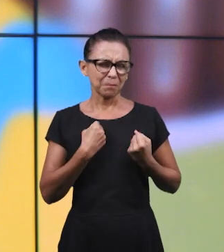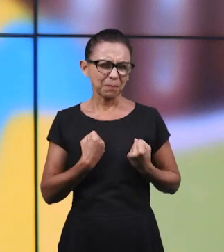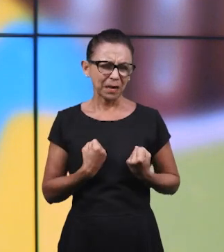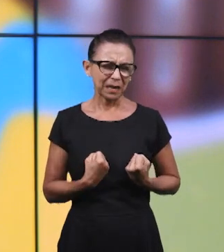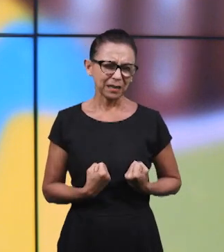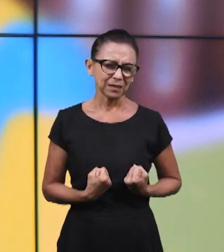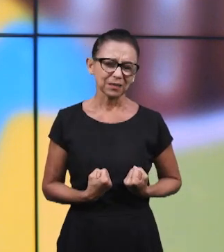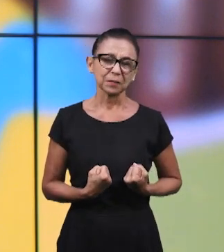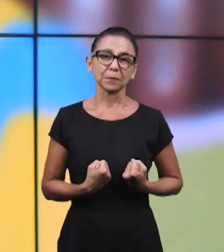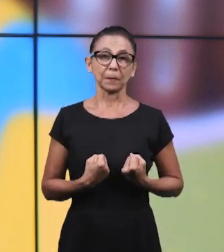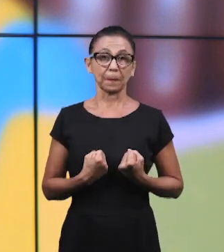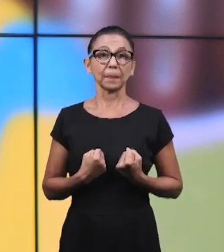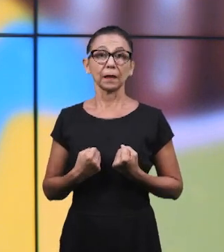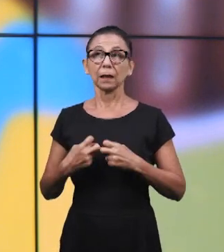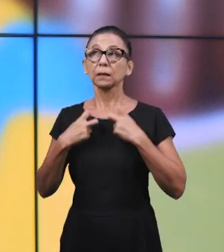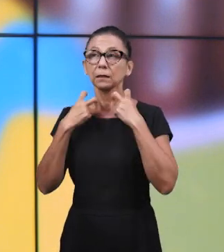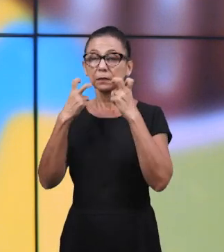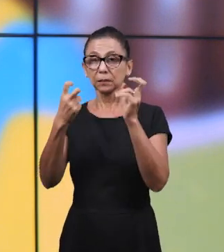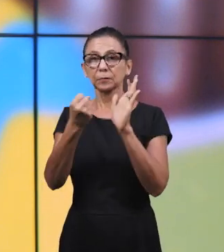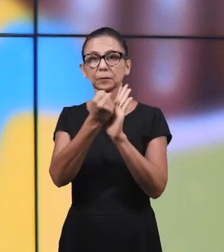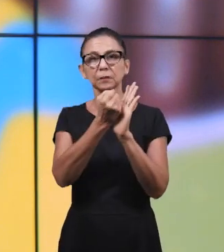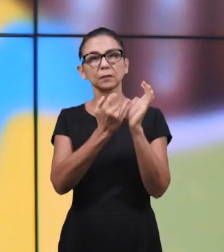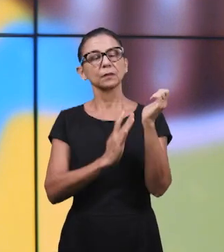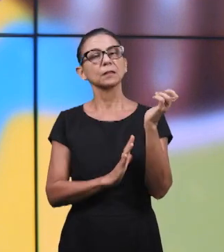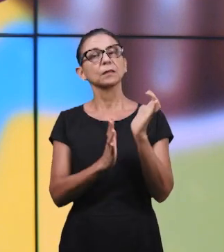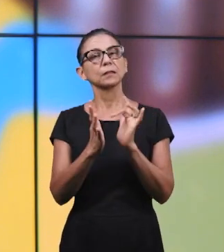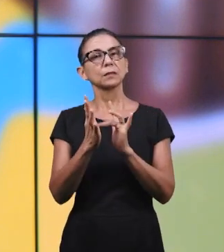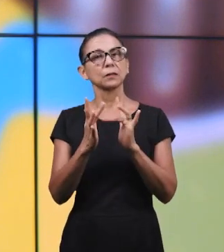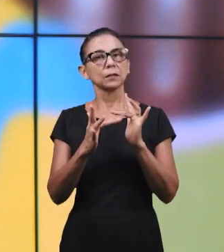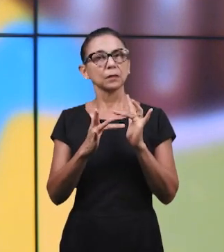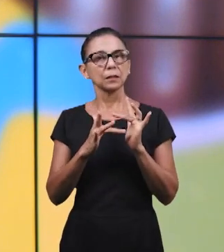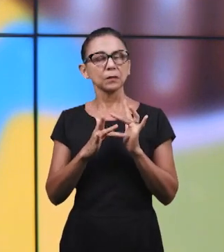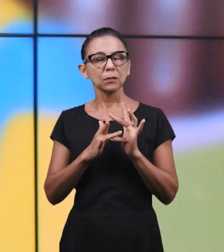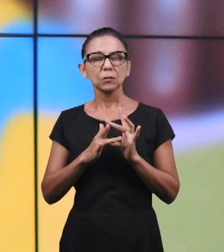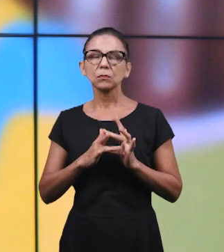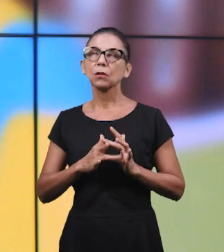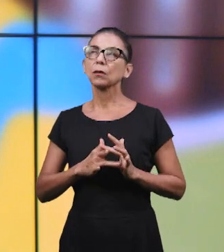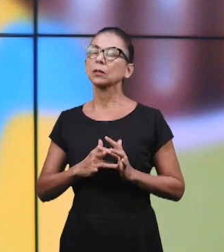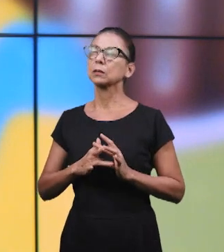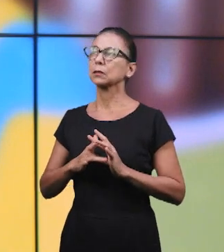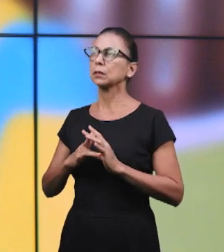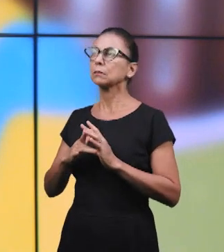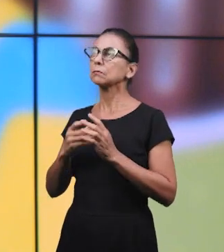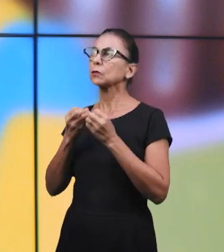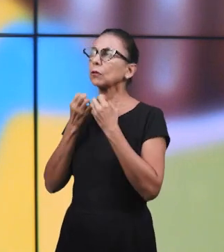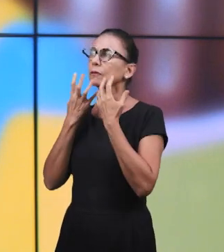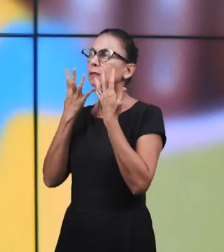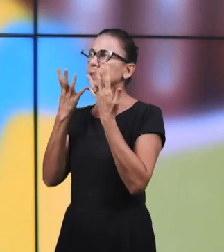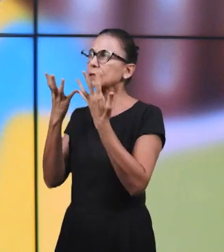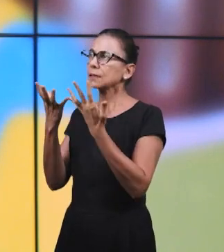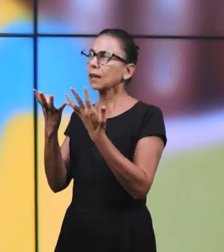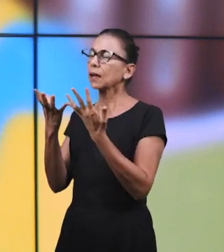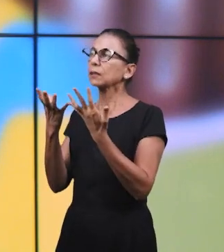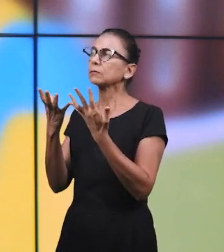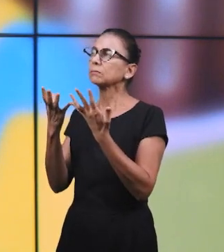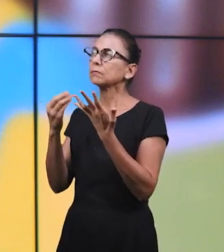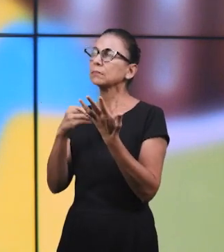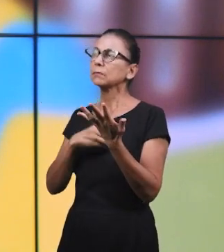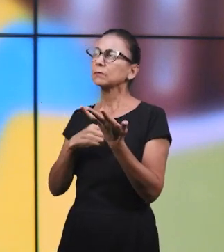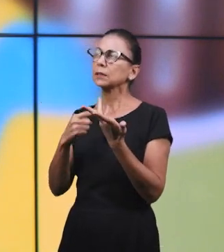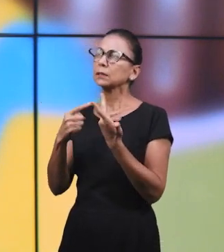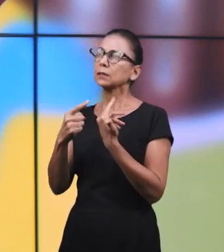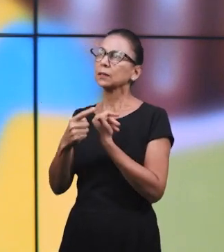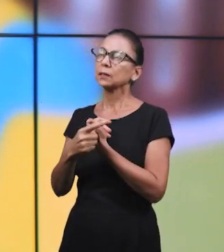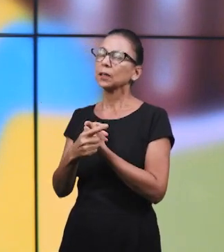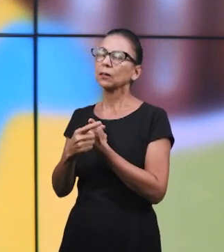un moment vous sentez un poids dans le cœur, vous pouvez clamer par le sang de Jésus et